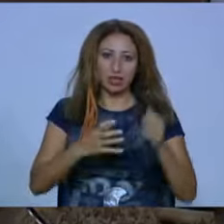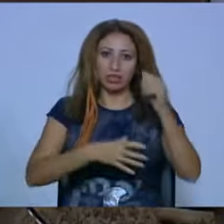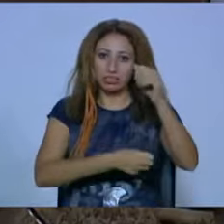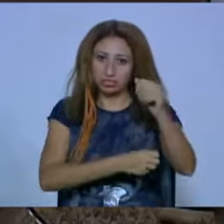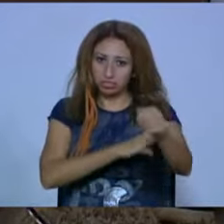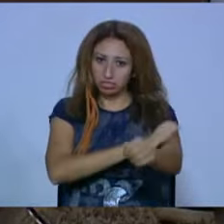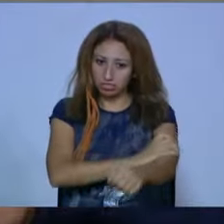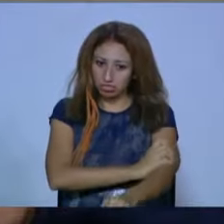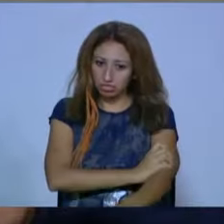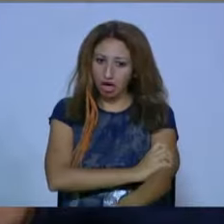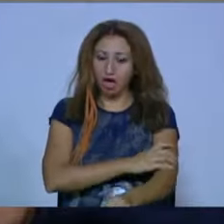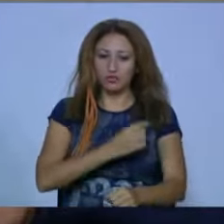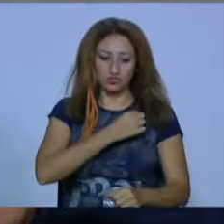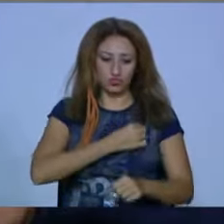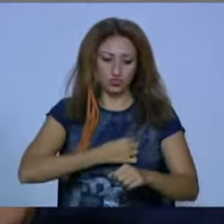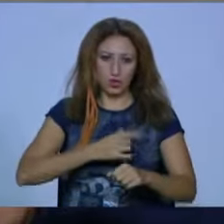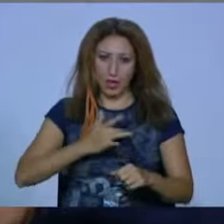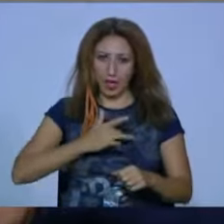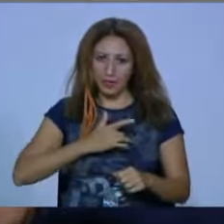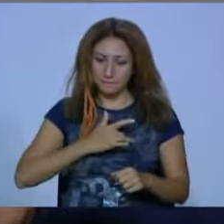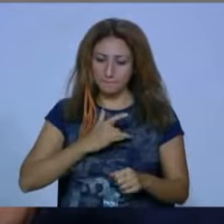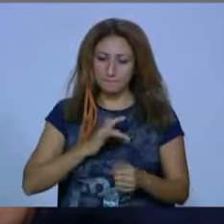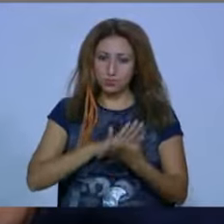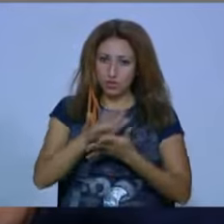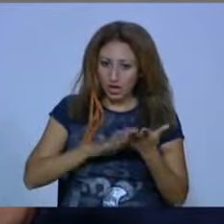في انسداد شرايين يعني، ربنا يعفي